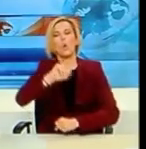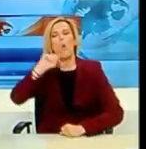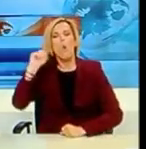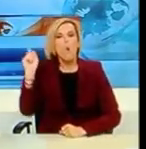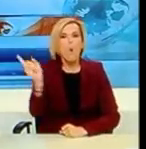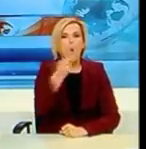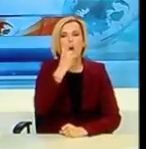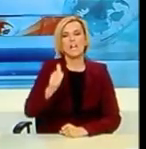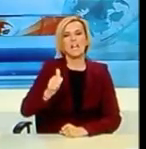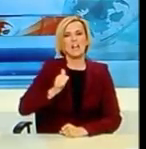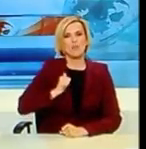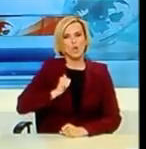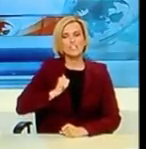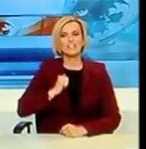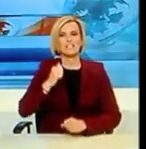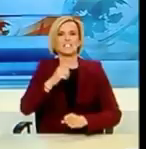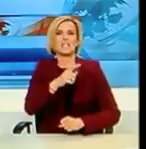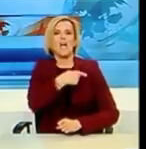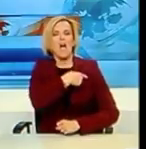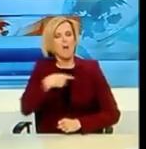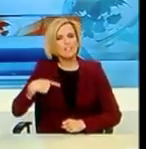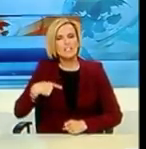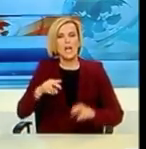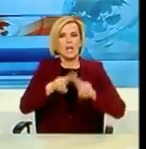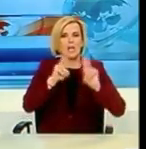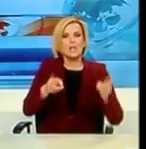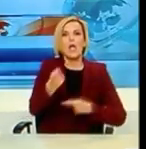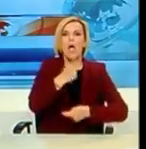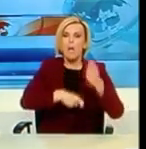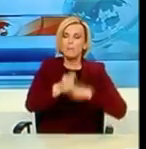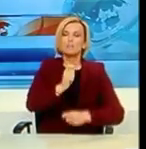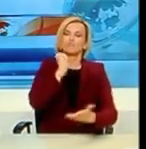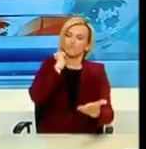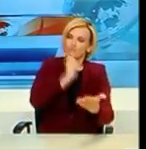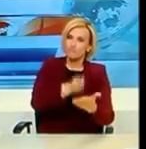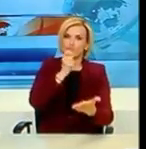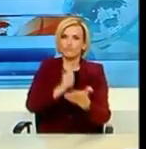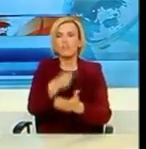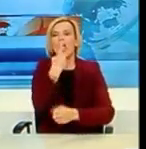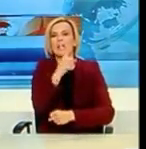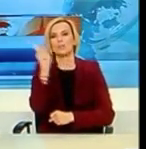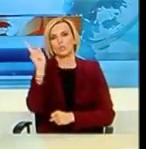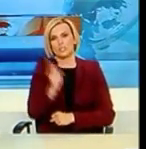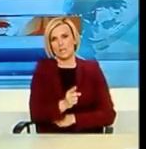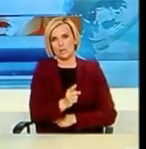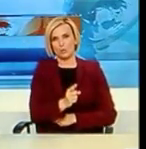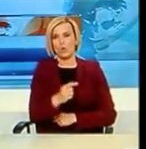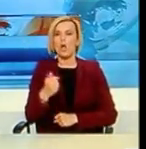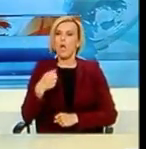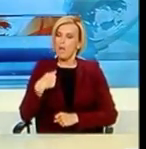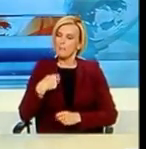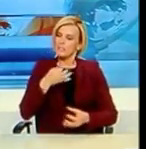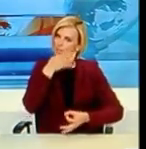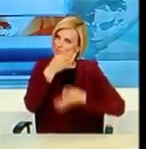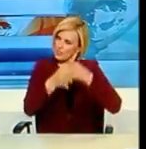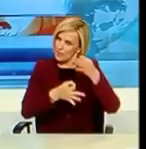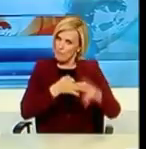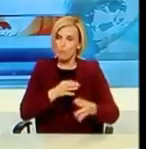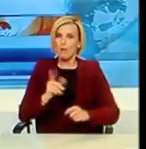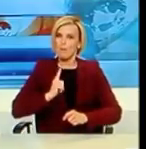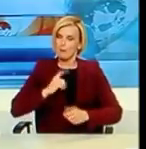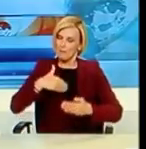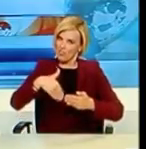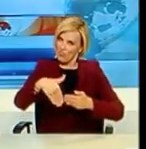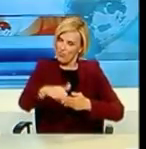εργαζόμενους, όπως ακριβώς το δικαιούται. Ο ακριβής χρόνος καταβολής του θα ανακοινωθεί από τα συναρμόδια Υπουργεία. Σε